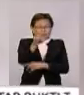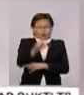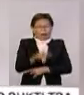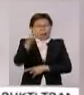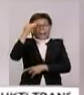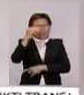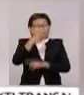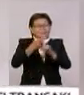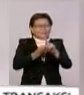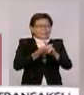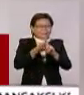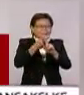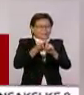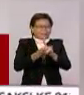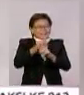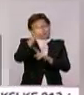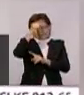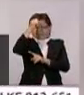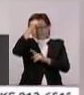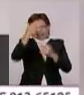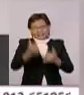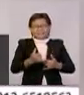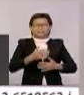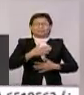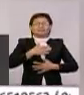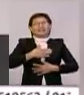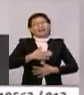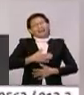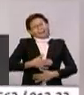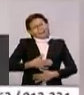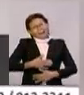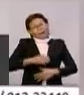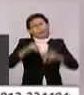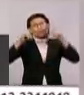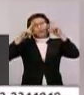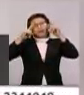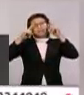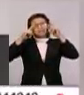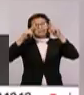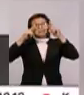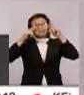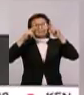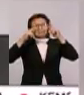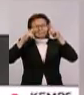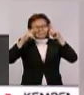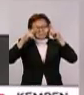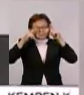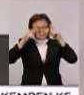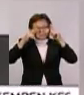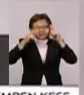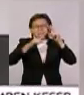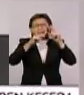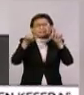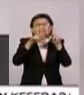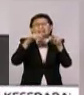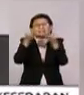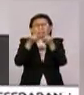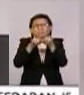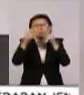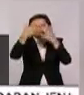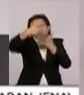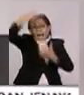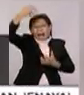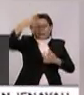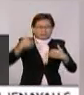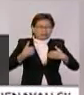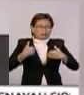Seorang lelaki dari Tamil Nadu, India kini boleh menarik nafas lega apabila wajahnya tidak lagi menyerupai rupa singa. Suresh, bukan nama